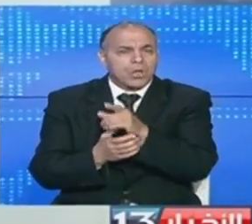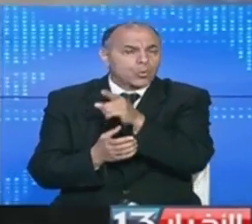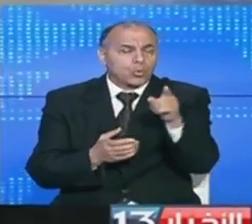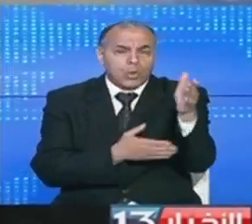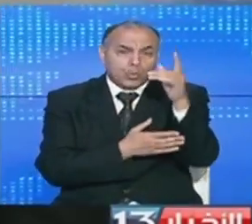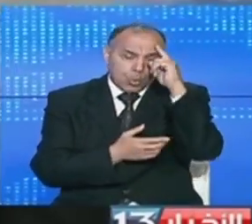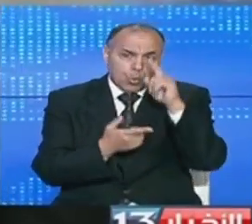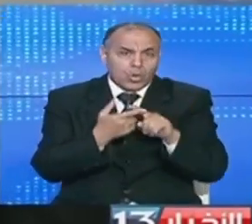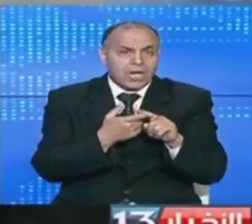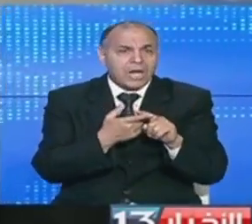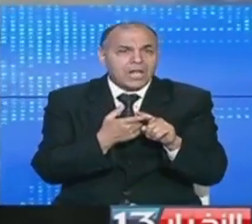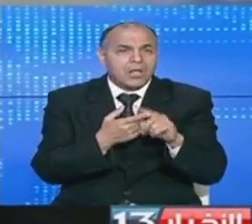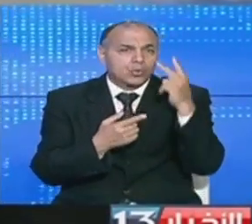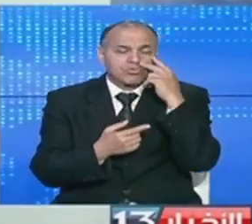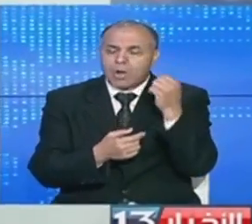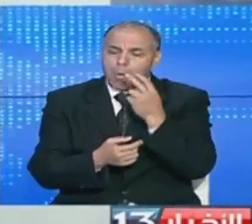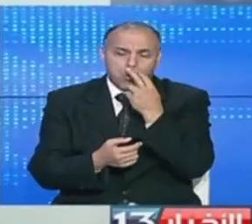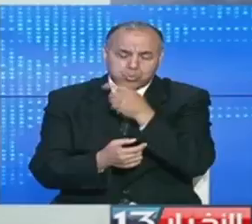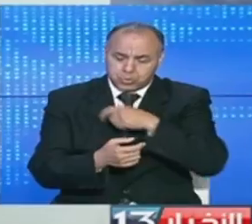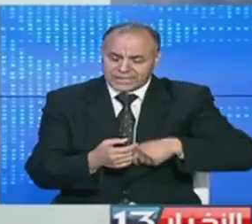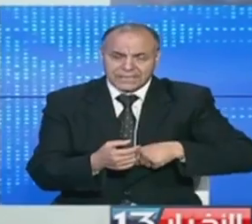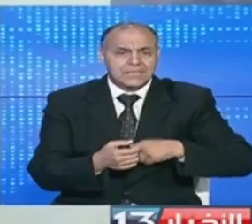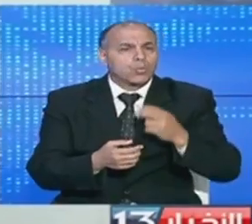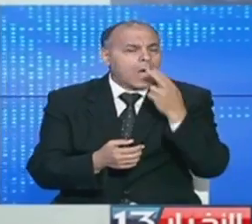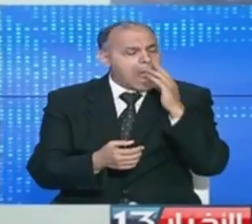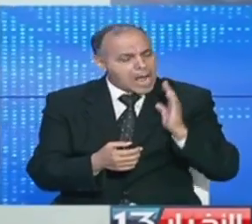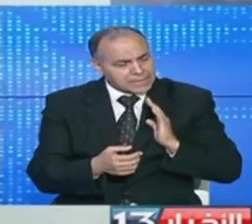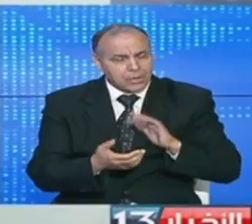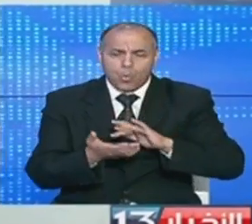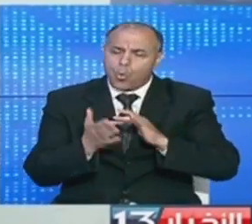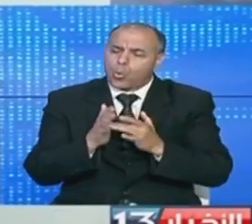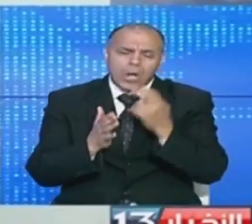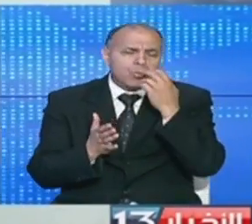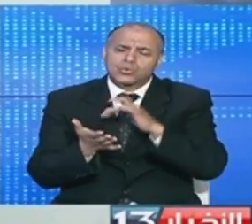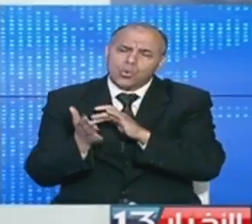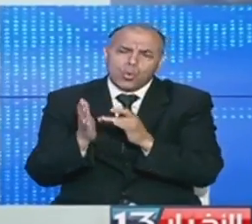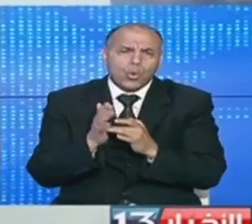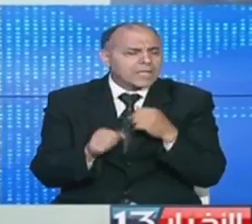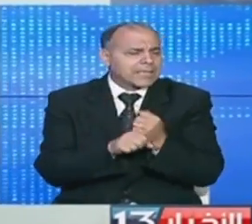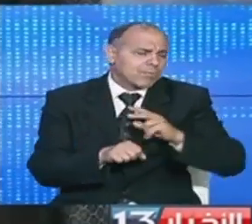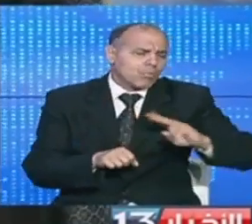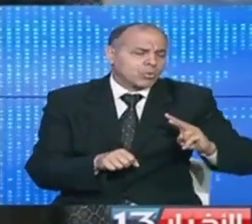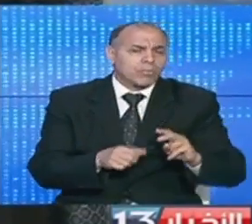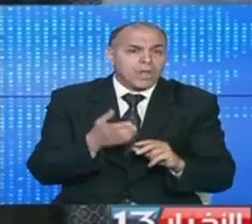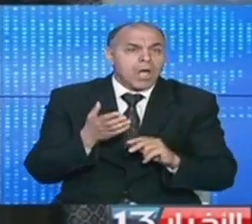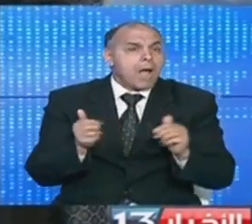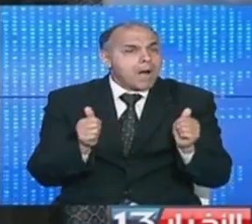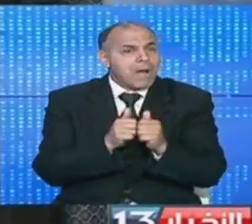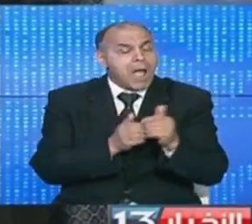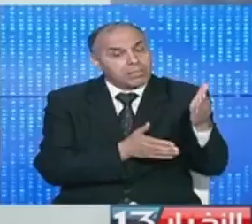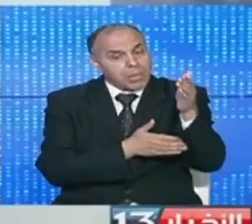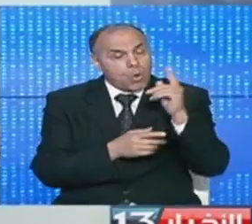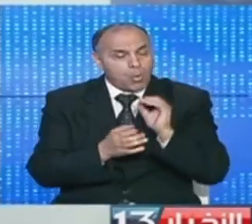الوطن إلى جانب قوات الحرس وقوات الجيش وكل الأسلاك النشيطة الأخرى، ومع